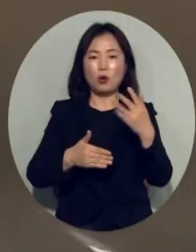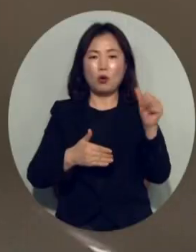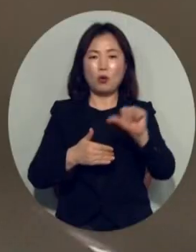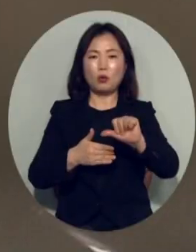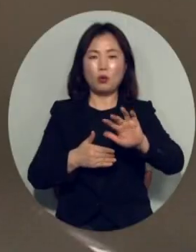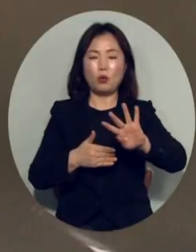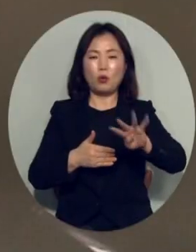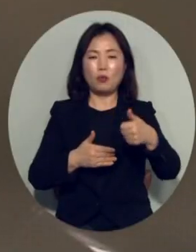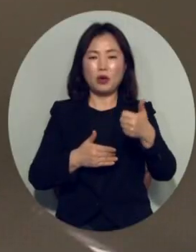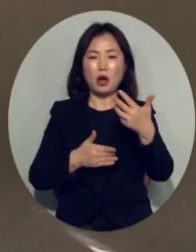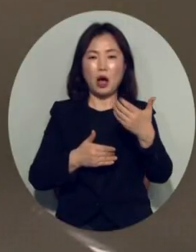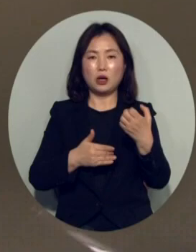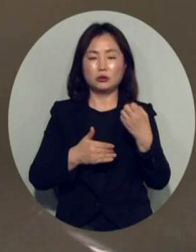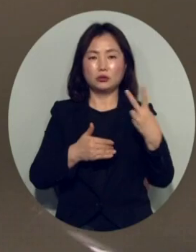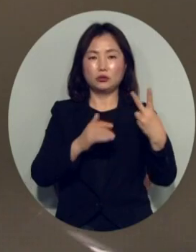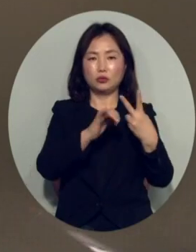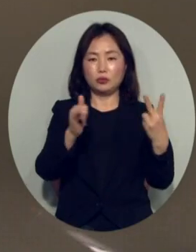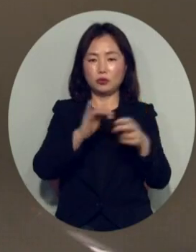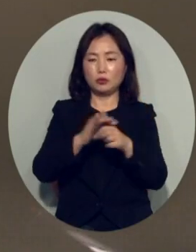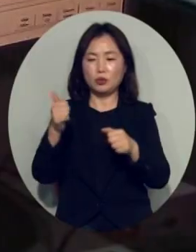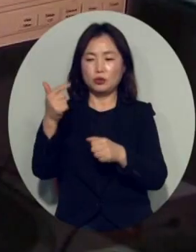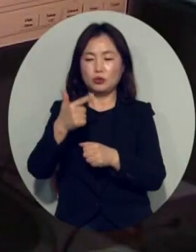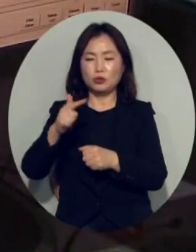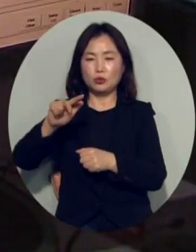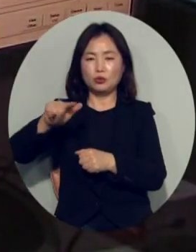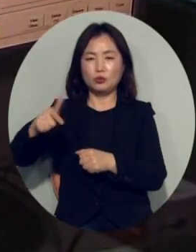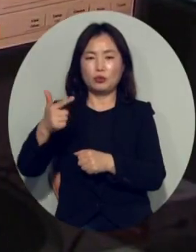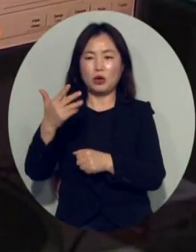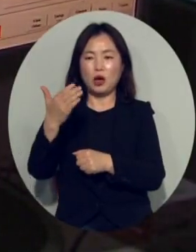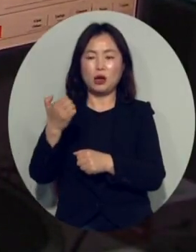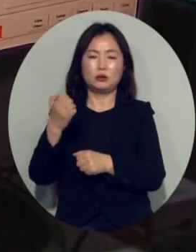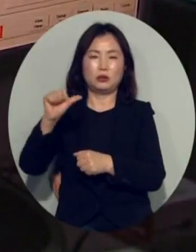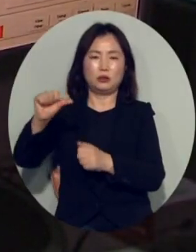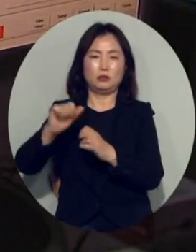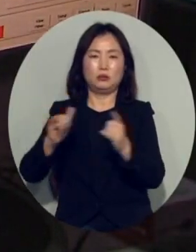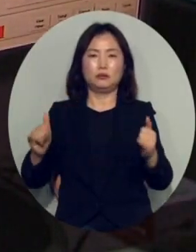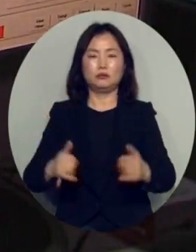5500 92명 경북 6600 95명 입니다